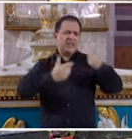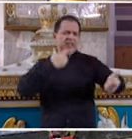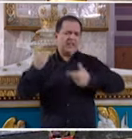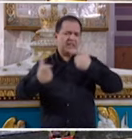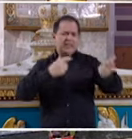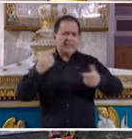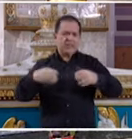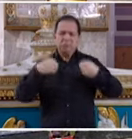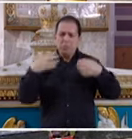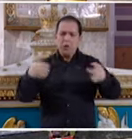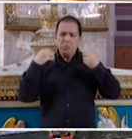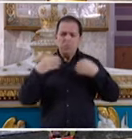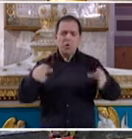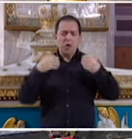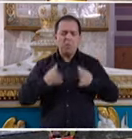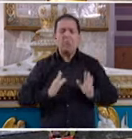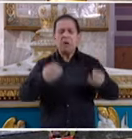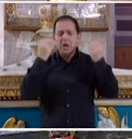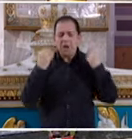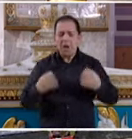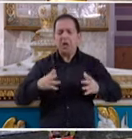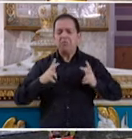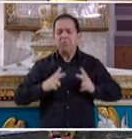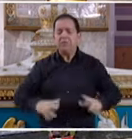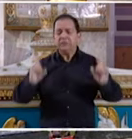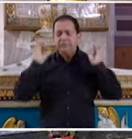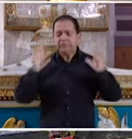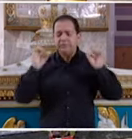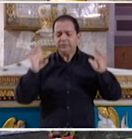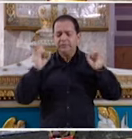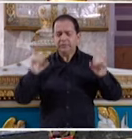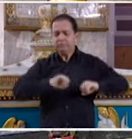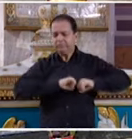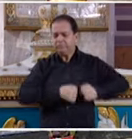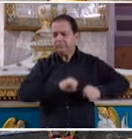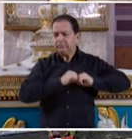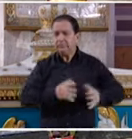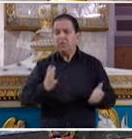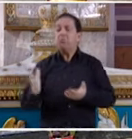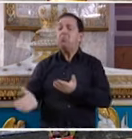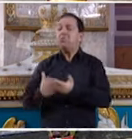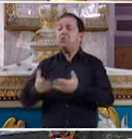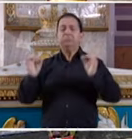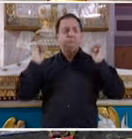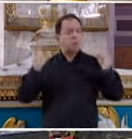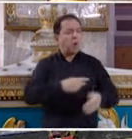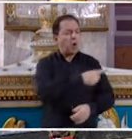καλό. Τίποτα δεν πάει καλά. Τίποτα δεν τον ικανοποιεί. Κανείς δεν κάνει κάτι που να είναι